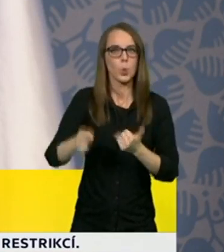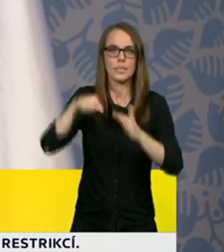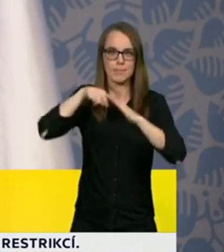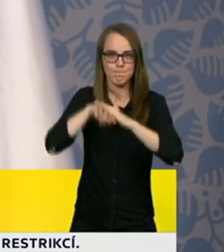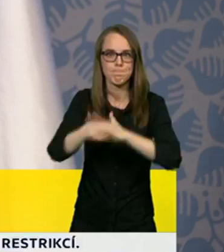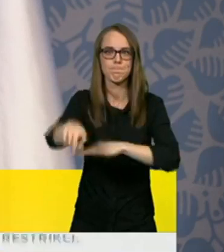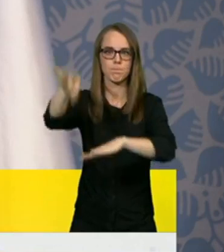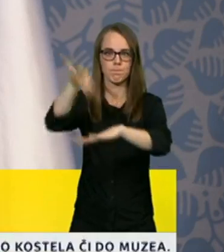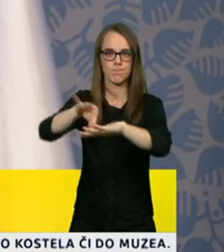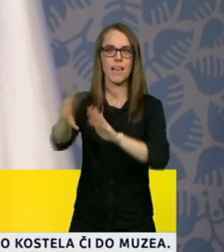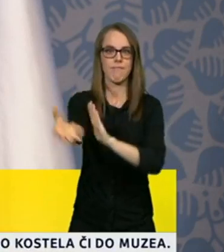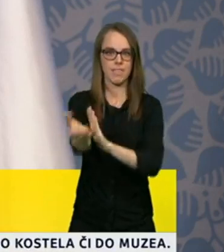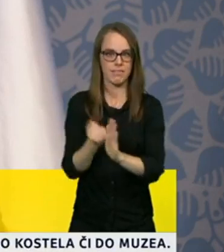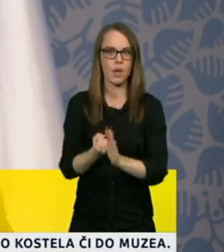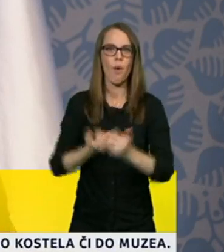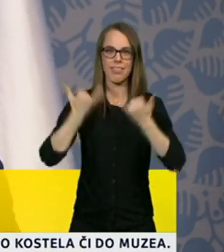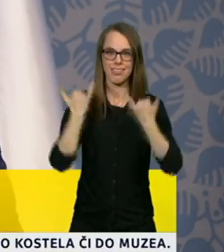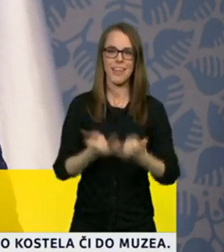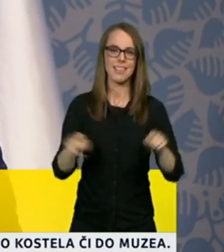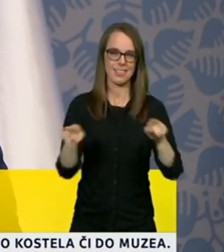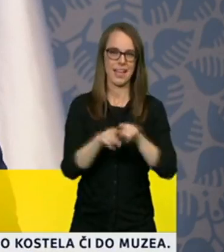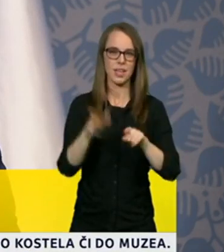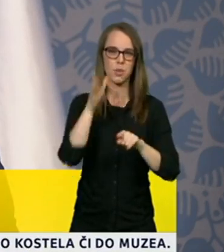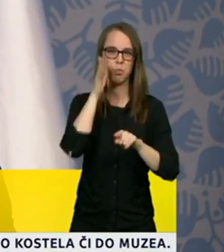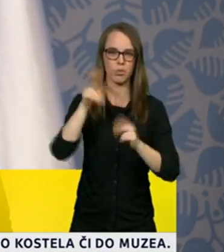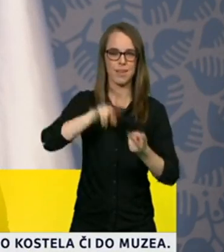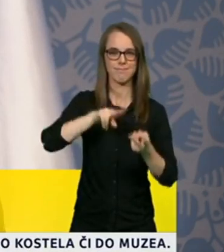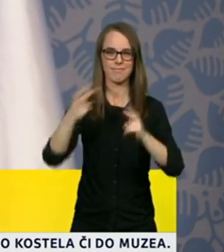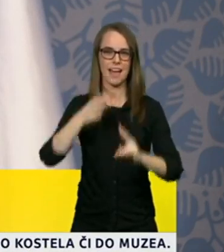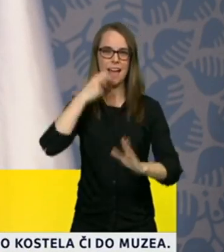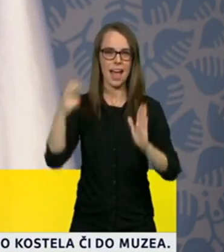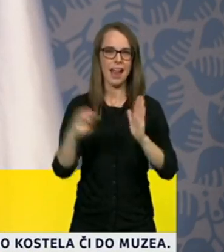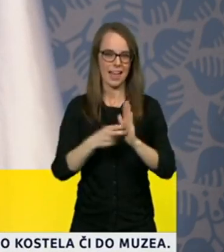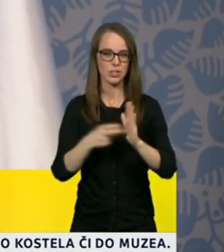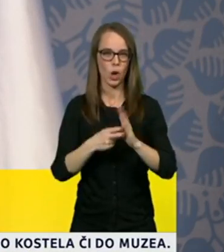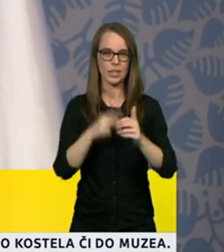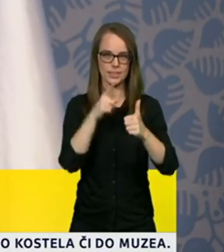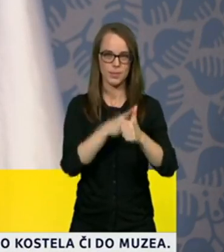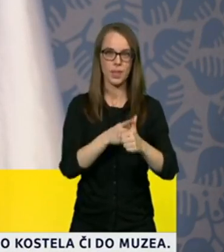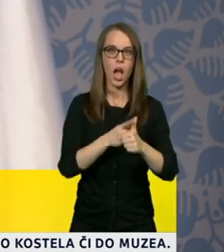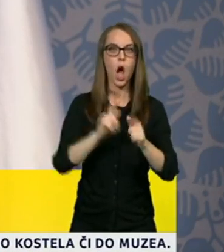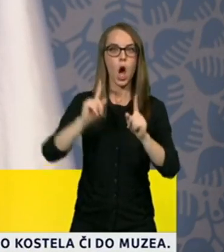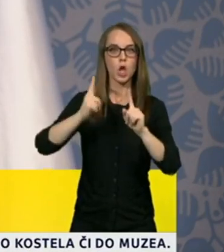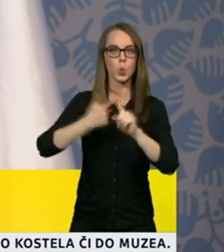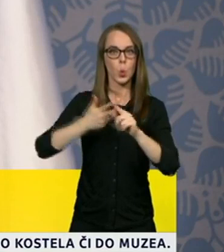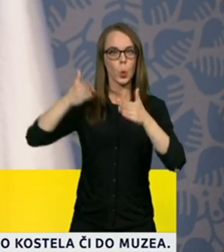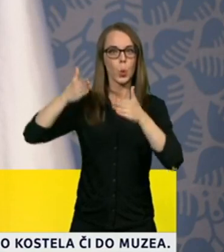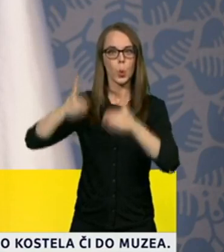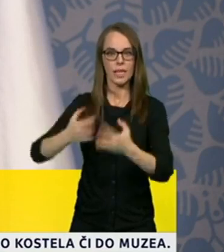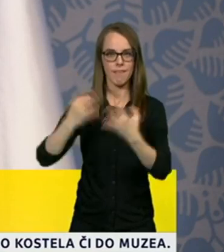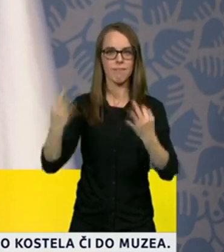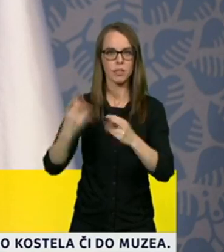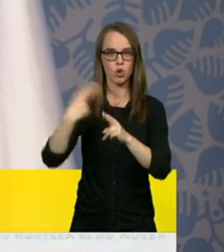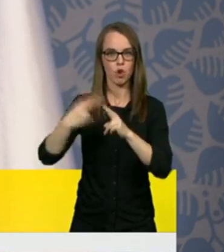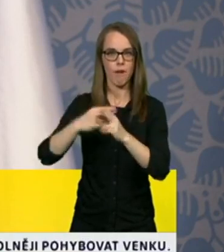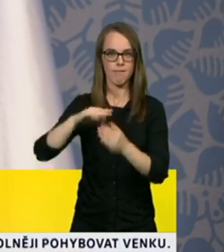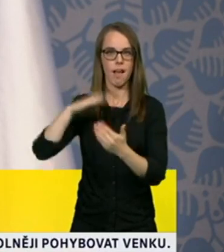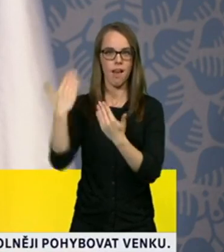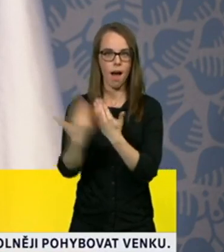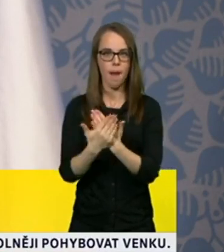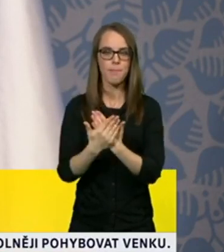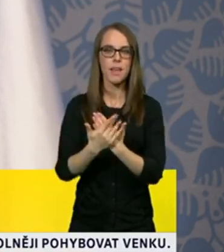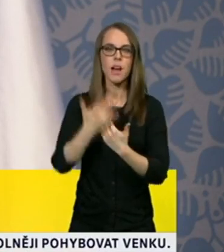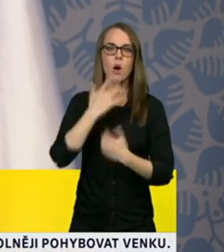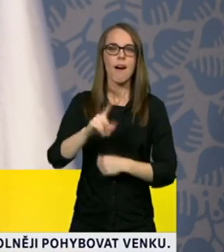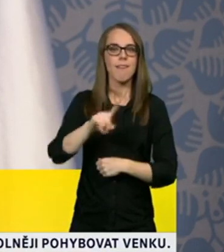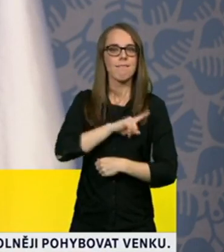elektronizaci preskripce léků v České republice. A druhá oblast, která je řešena touto novelou zákona, je pěstování